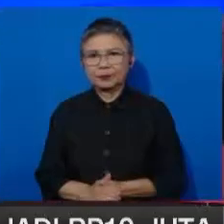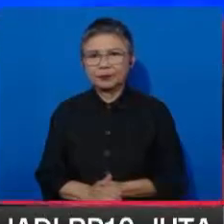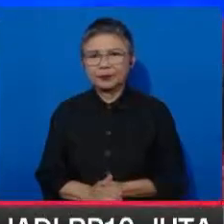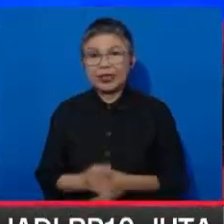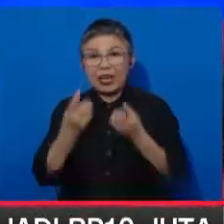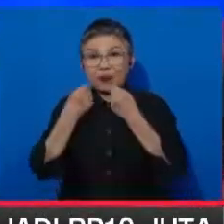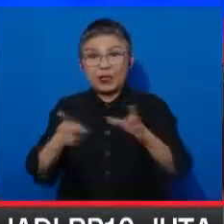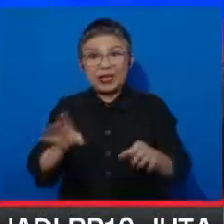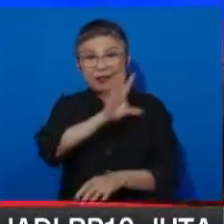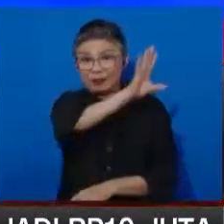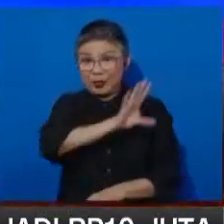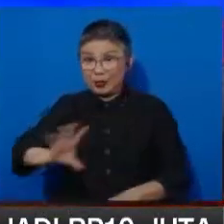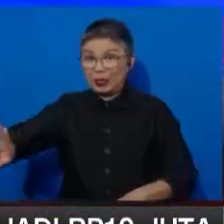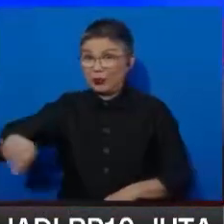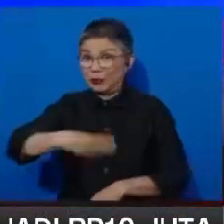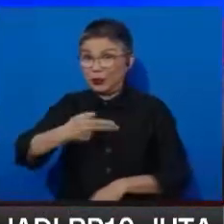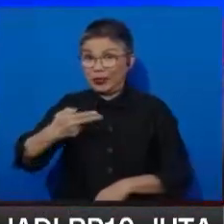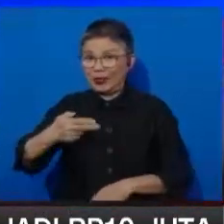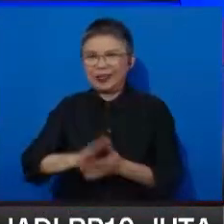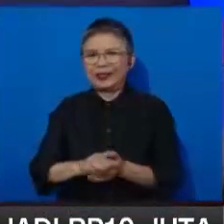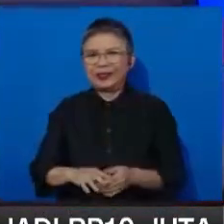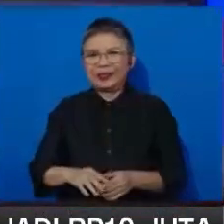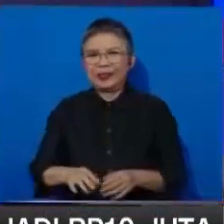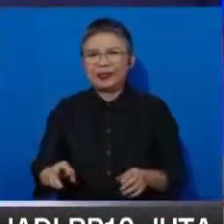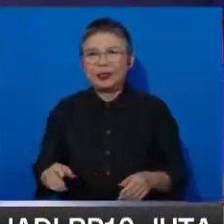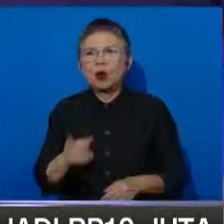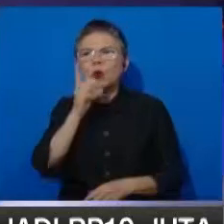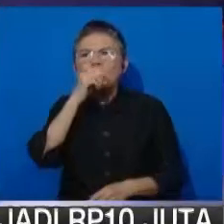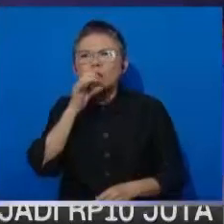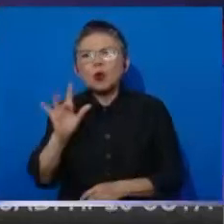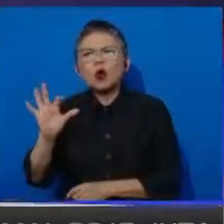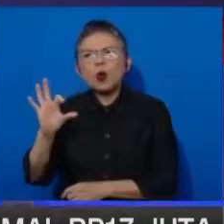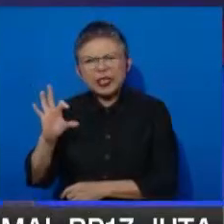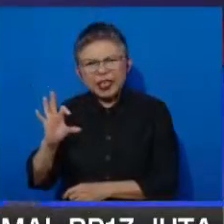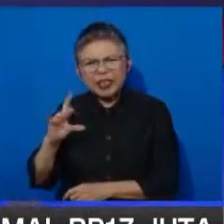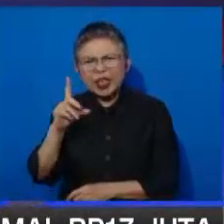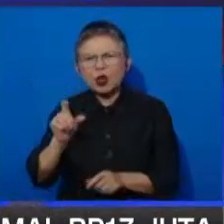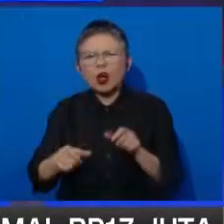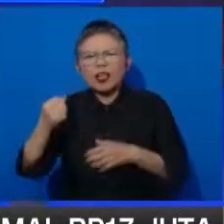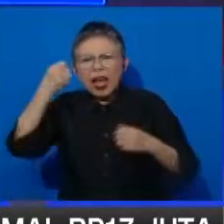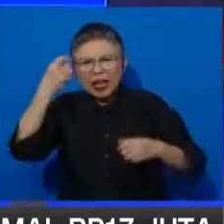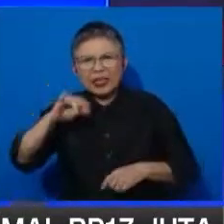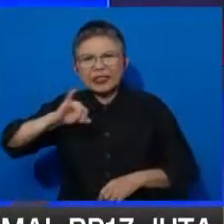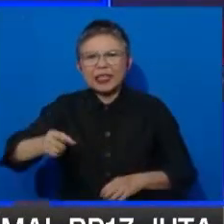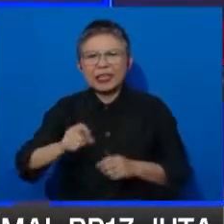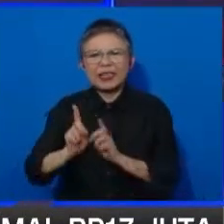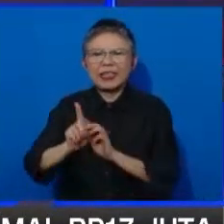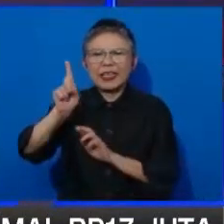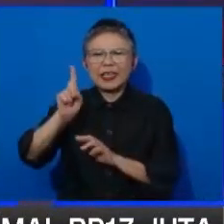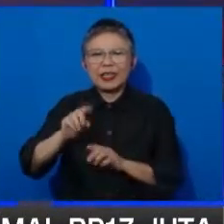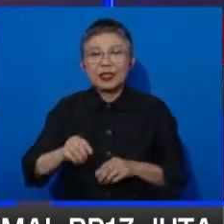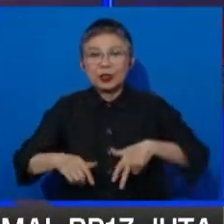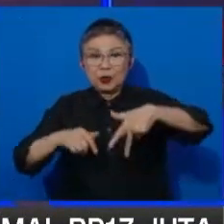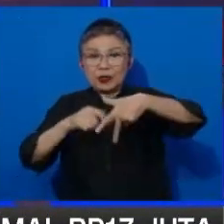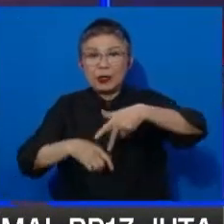Kita ke informasi dari sejumlah daerah di tanah air. Pertama adalah pura-pura ke toilet saat hendak disidang. Ada seorang tahanan Kejaksaan Tinggi Sulawesi Selatan